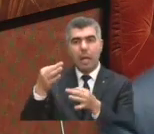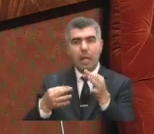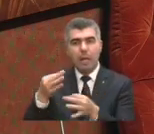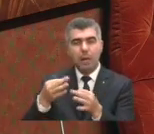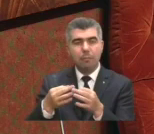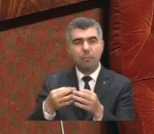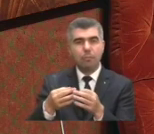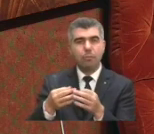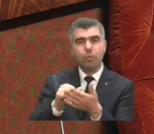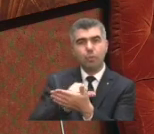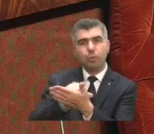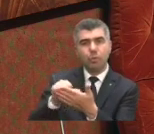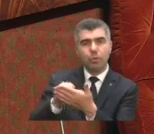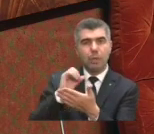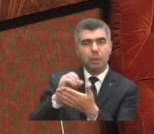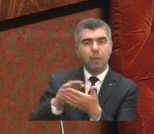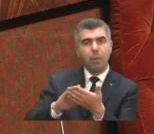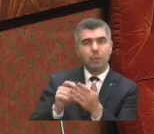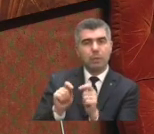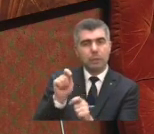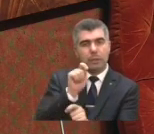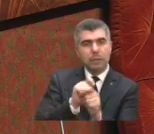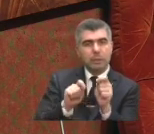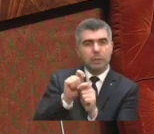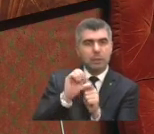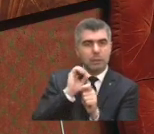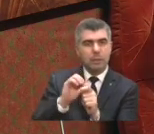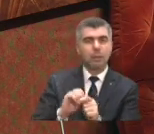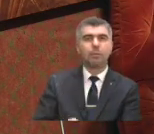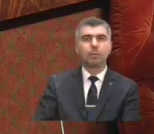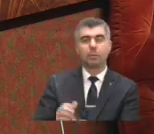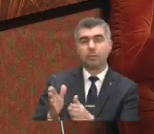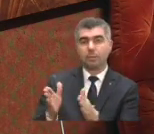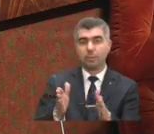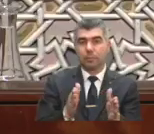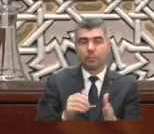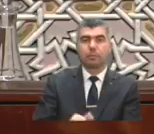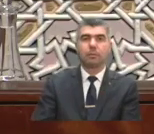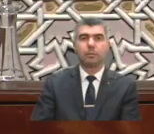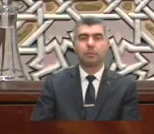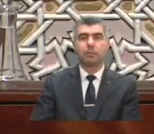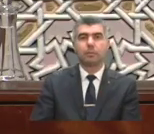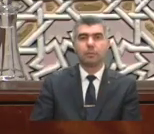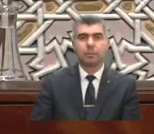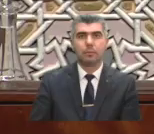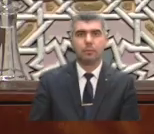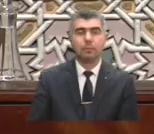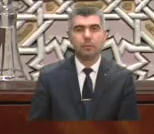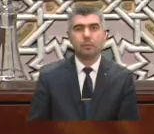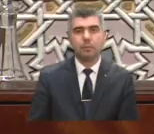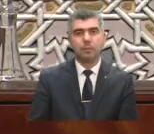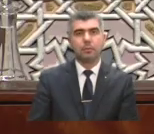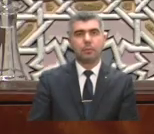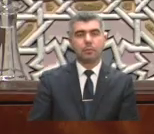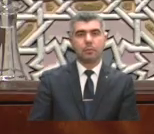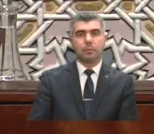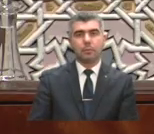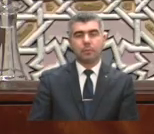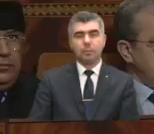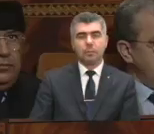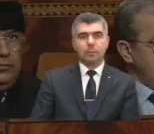مؤقتا لصناعة مشتقات بعض مشتقات الحليب. تفضلوا سيد النائب في إطار التعقيب.